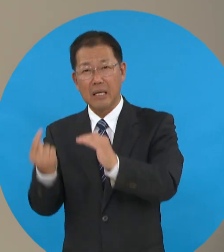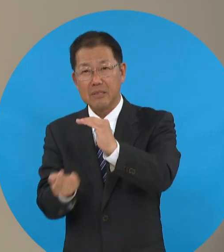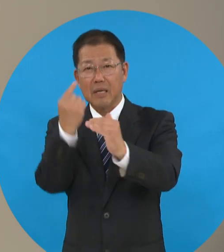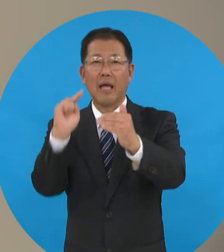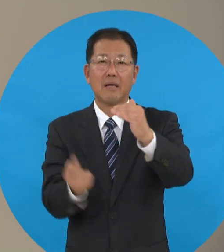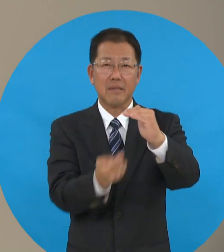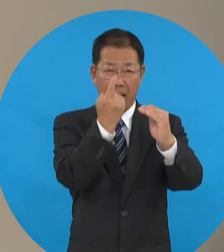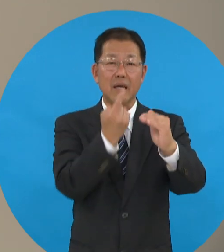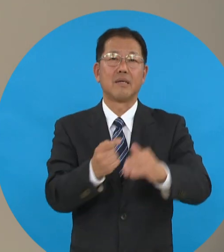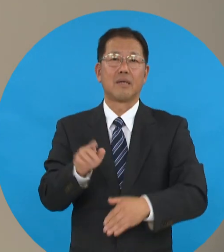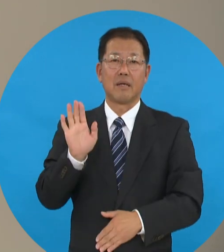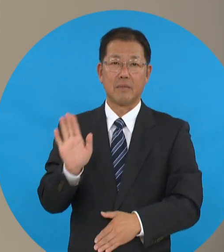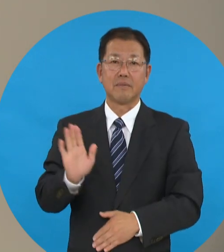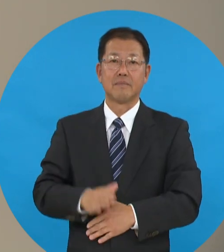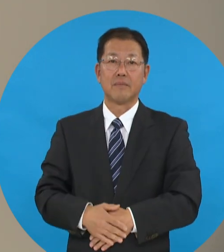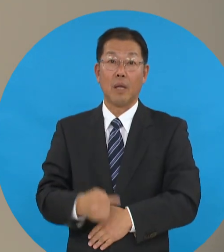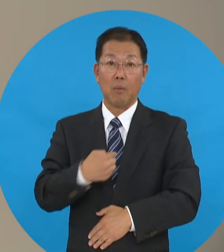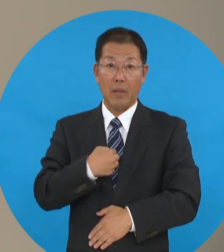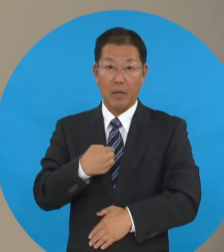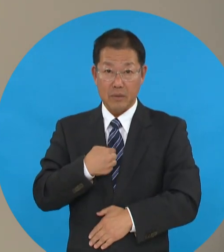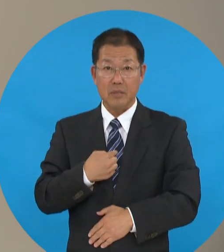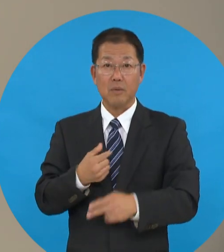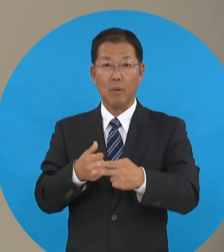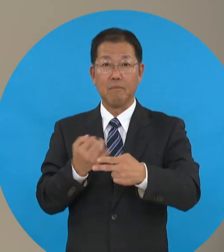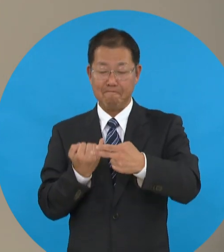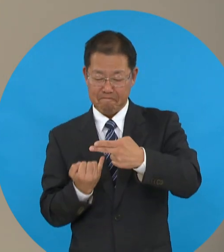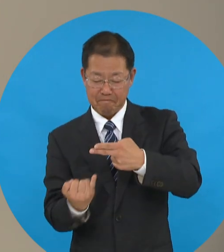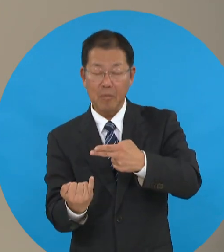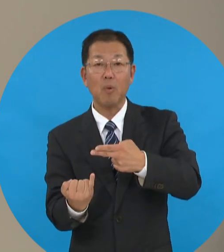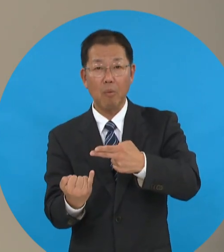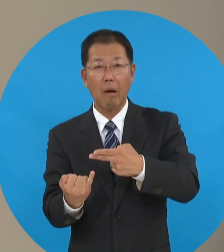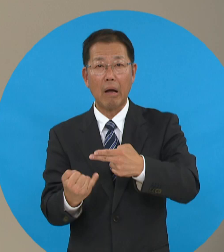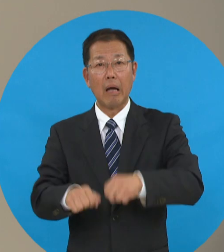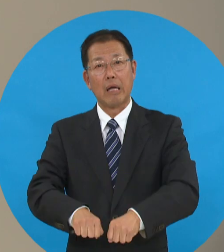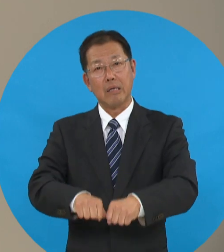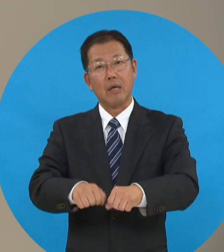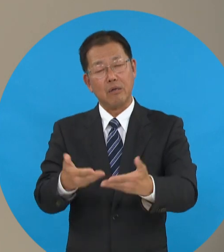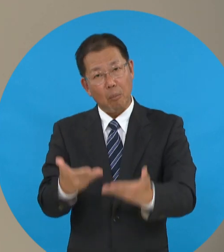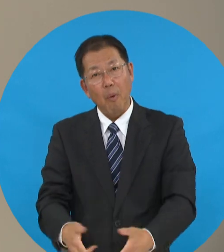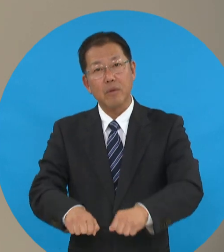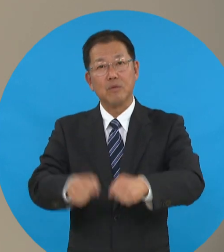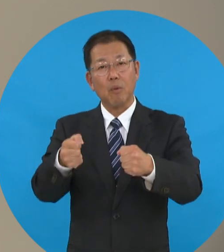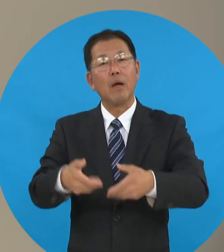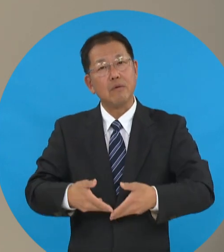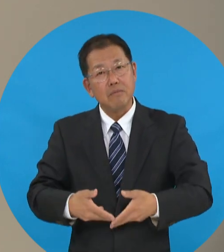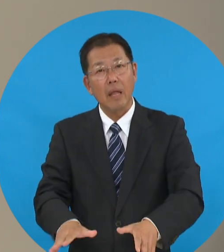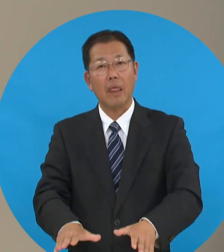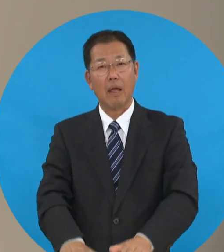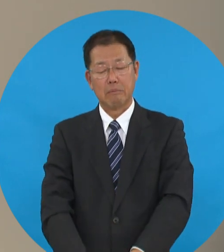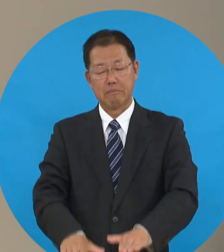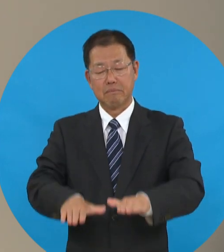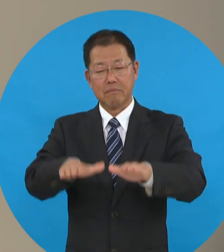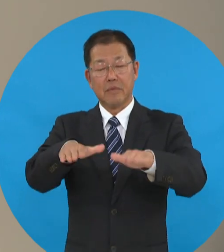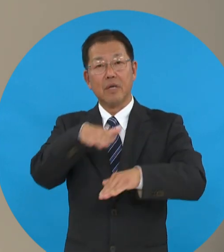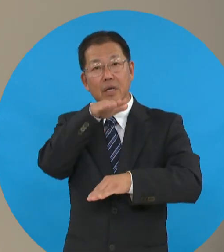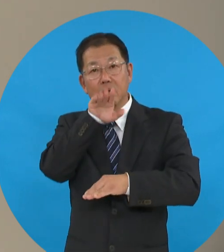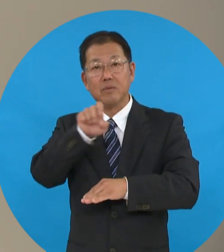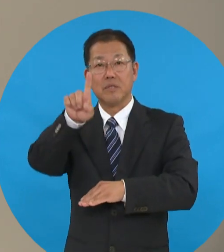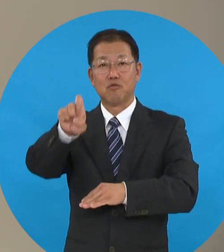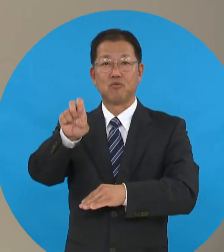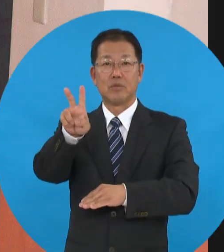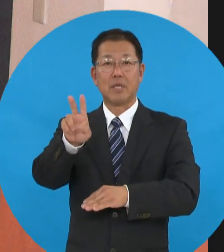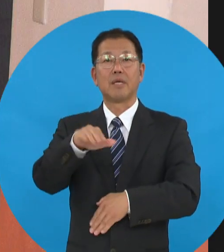。私の二女は重度の障害を持って生まれ、12歳で亡くなりました